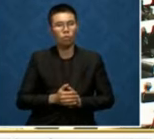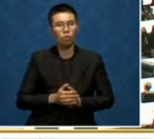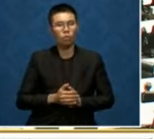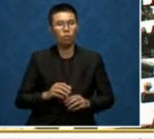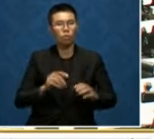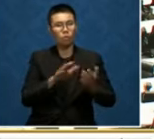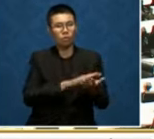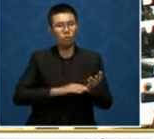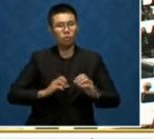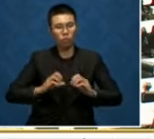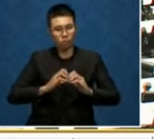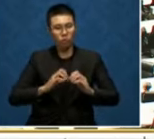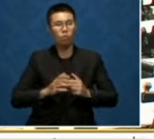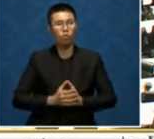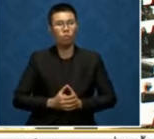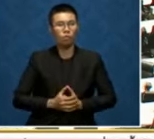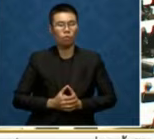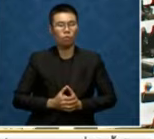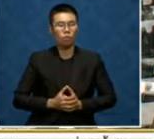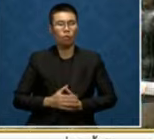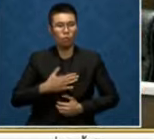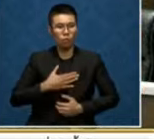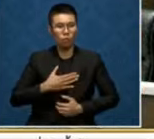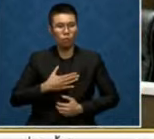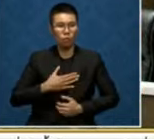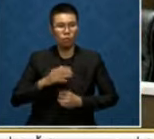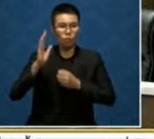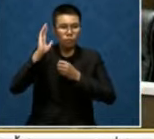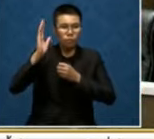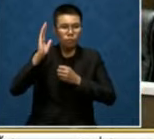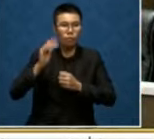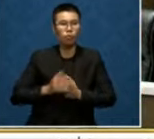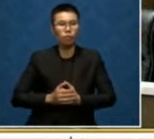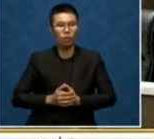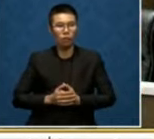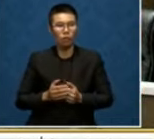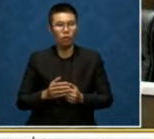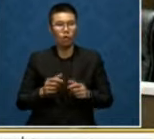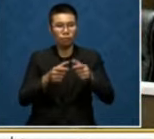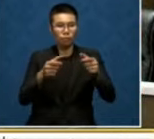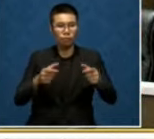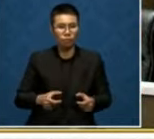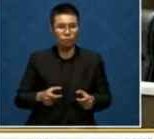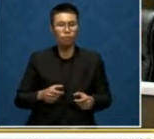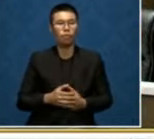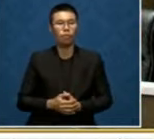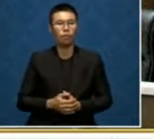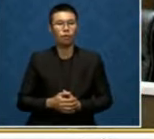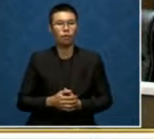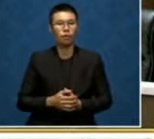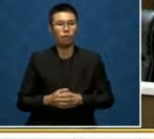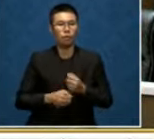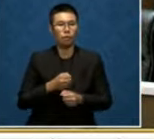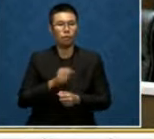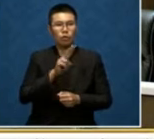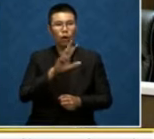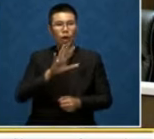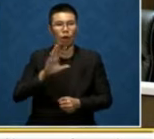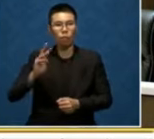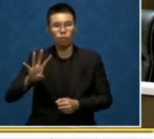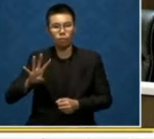ขอขอบคุณนะครับในการจัดสรรเวลาให้กับผมได้มีส่วนในการอภิปรายในรายงานประจำปีงบประมาณ2564